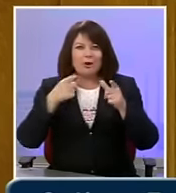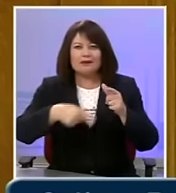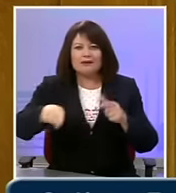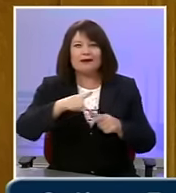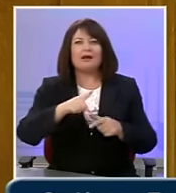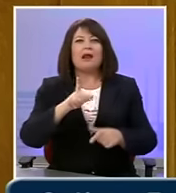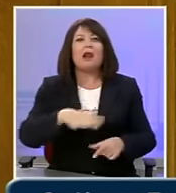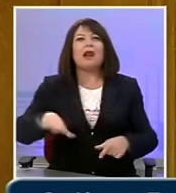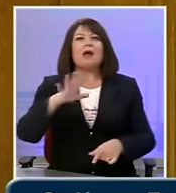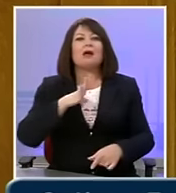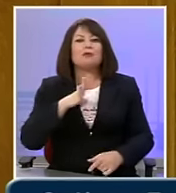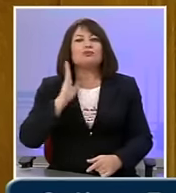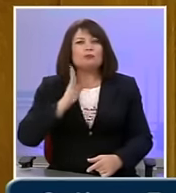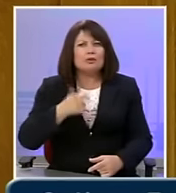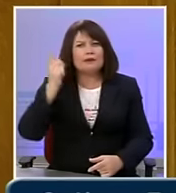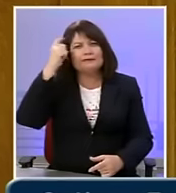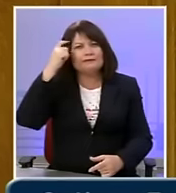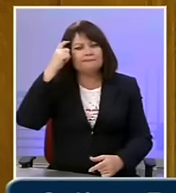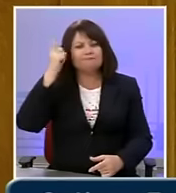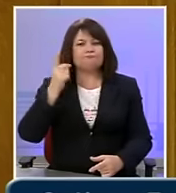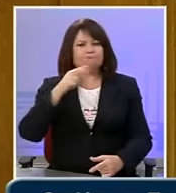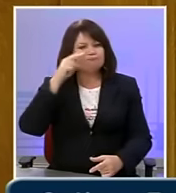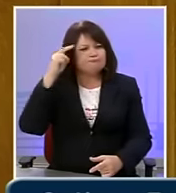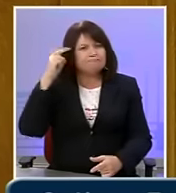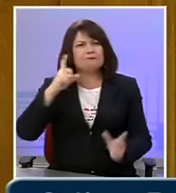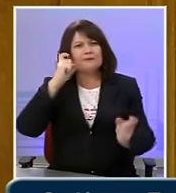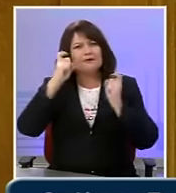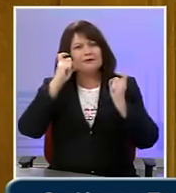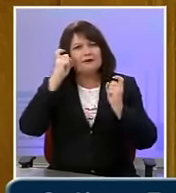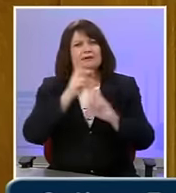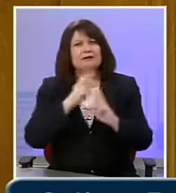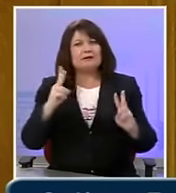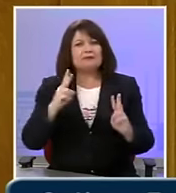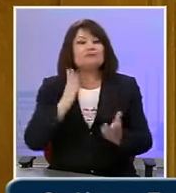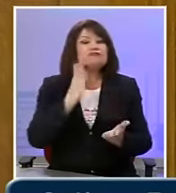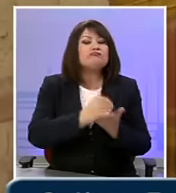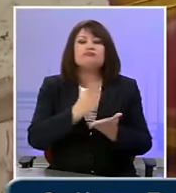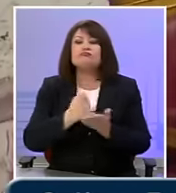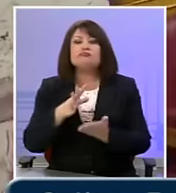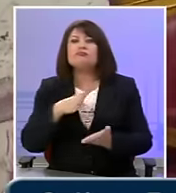λαό να κάνει μια διαυγή επιλογή,